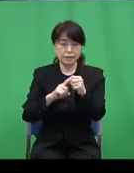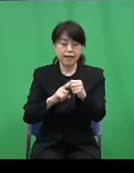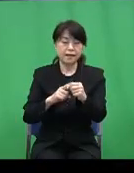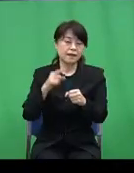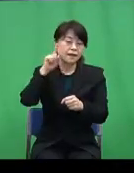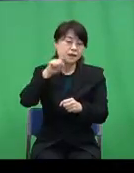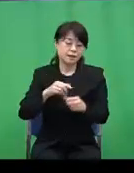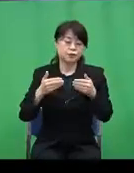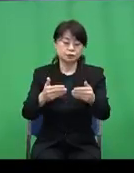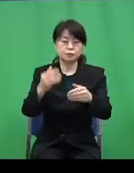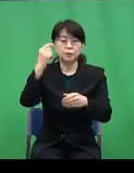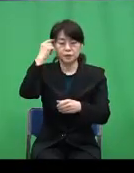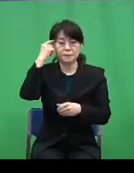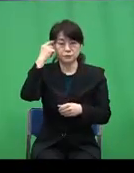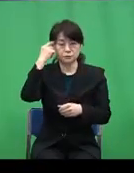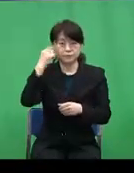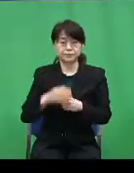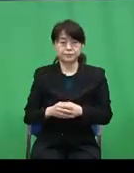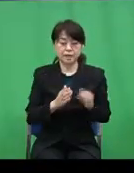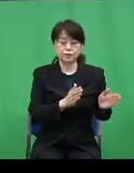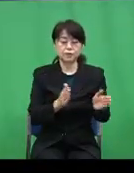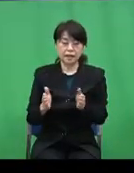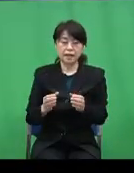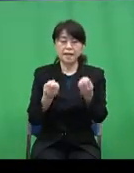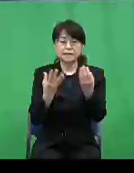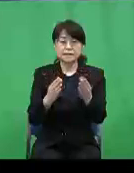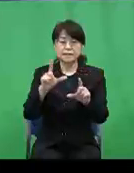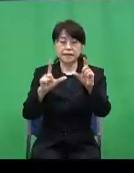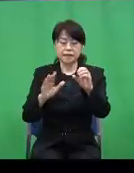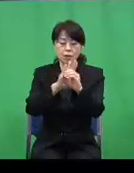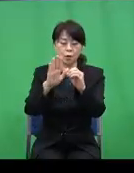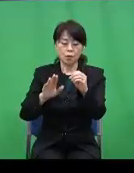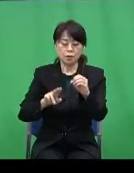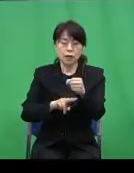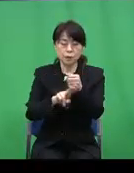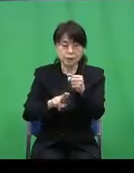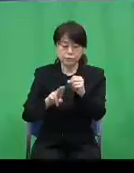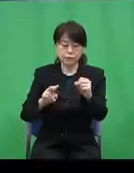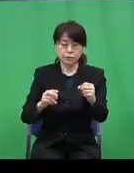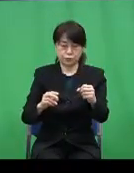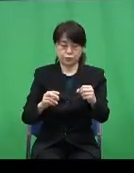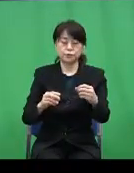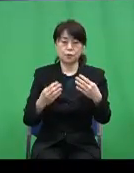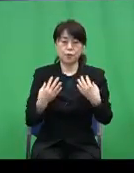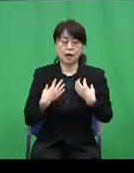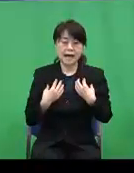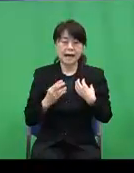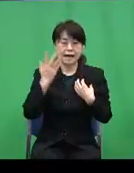それから新型の、コロナウイルス関連の肺炎の件ですけれ